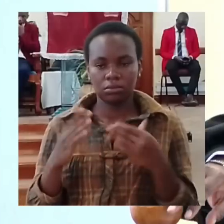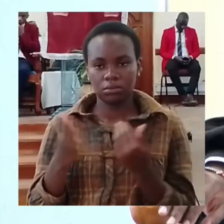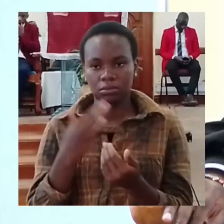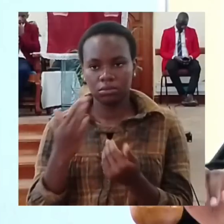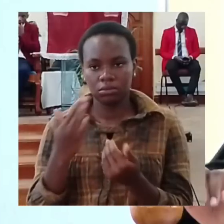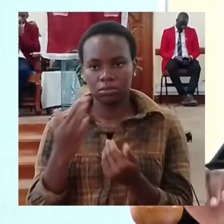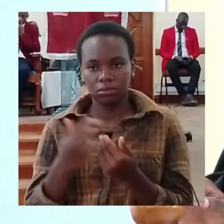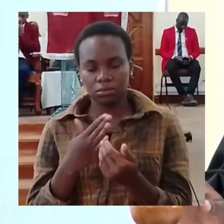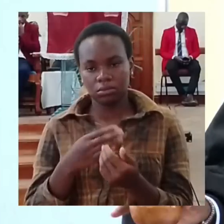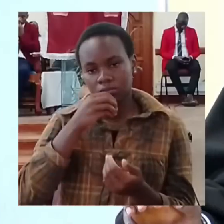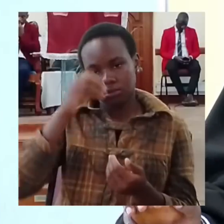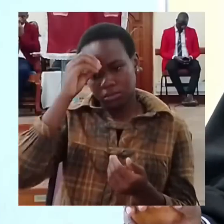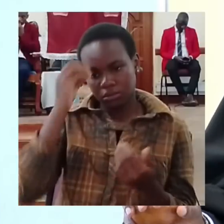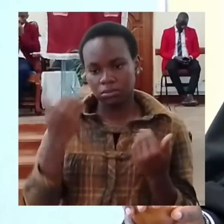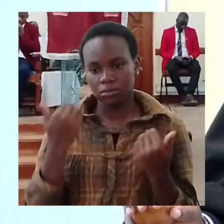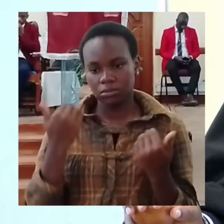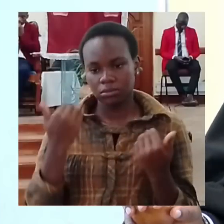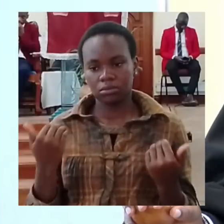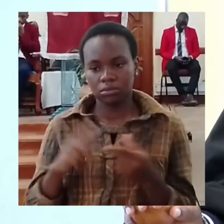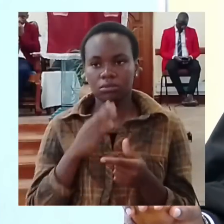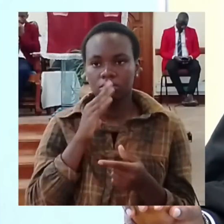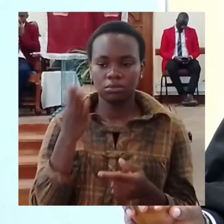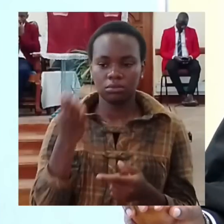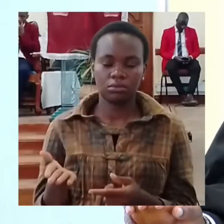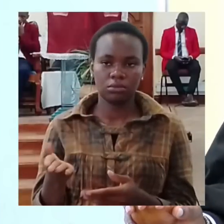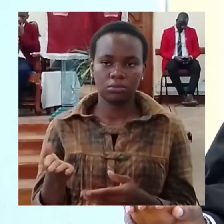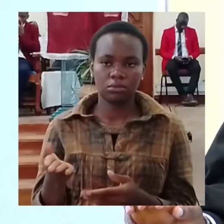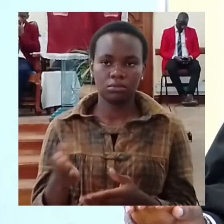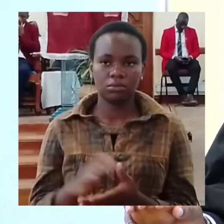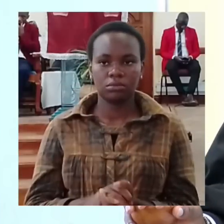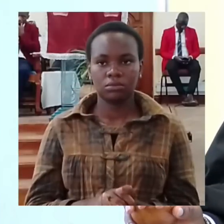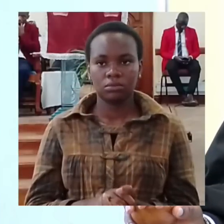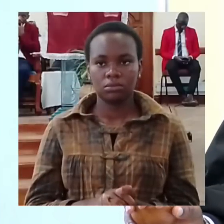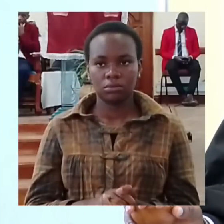kũmenyagĩrĩra ciana cia ndigwa rĩ. Would you be there?